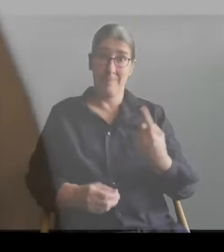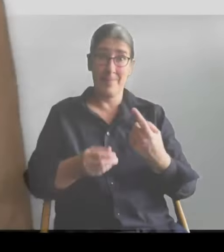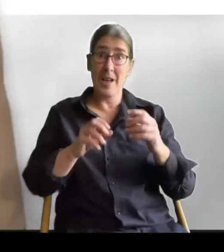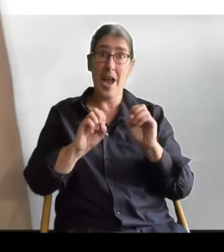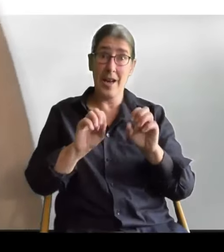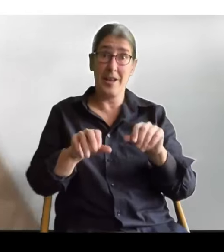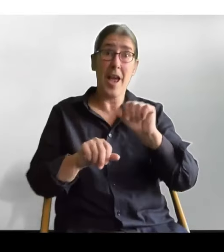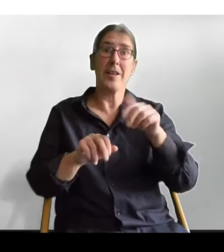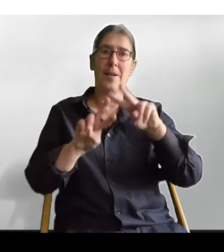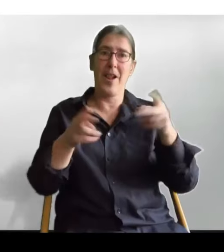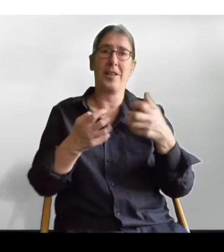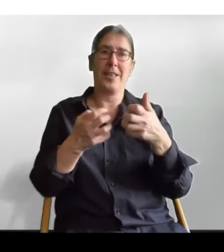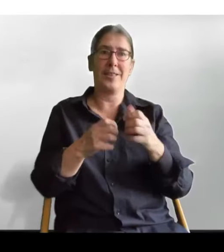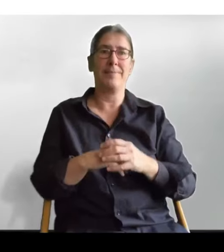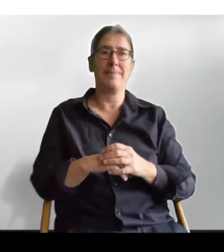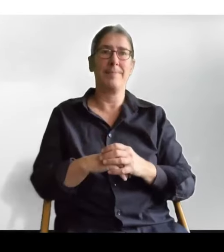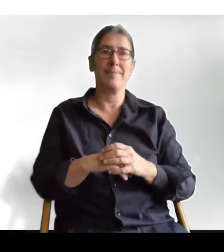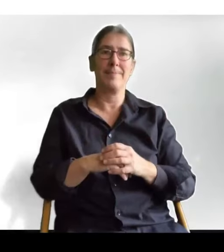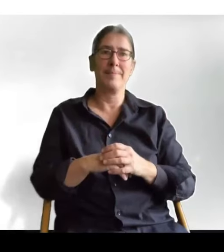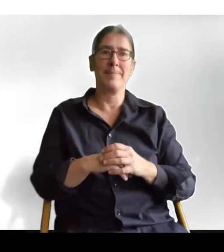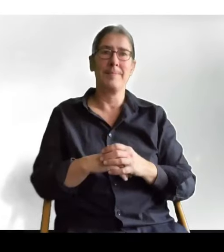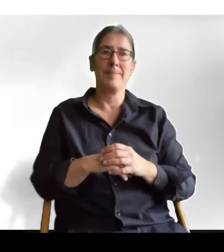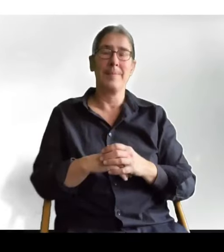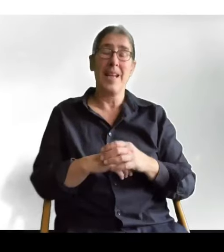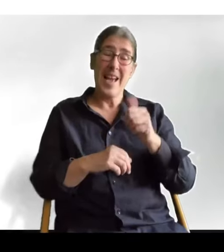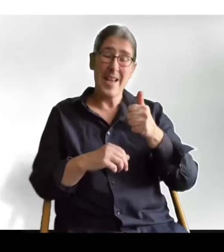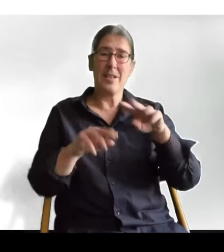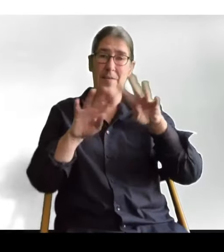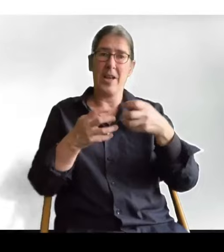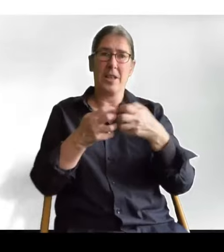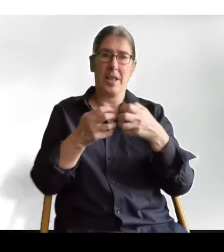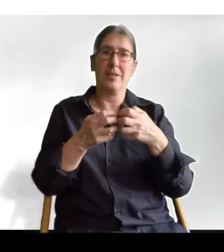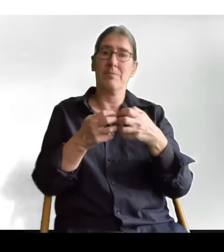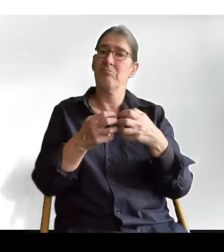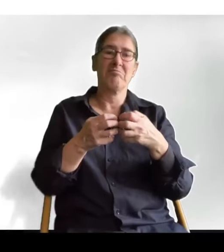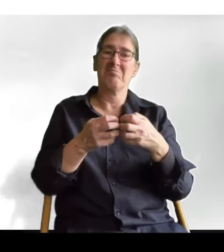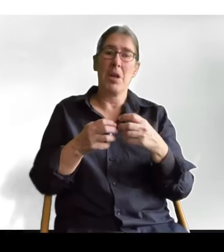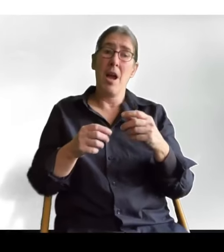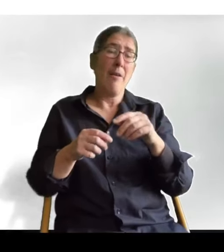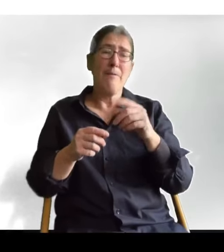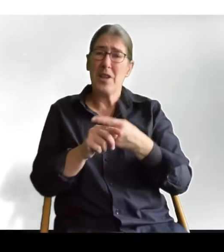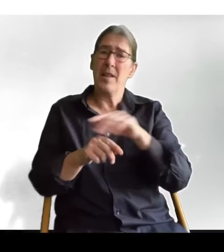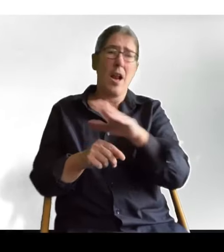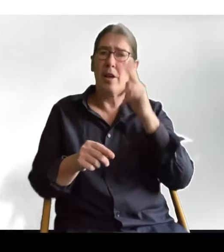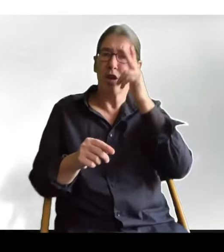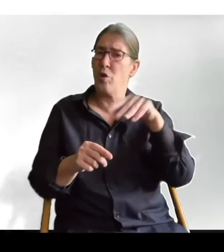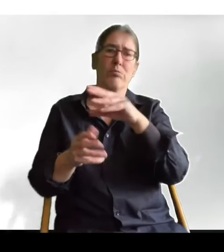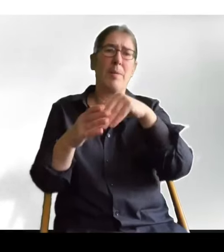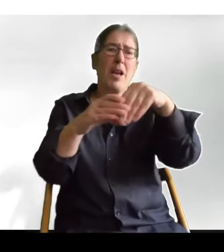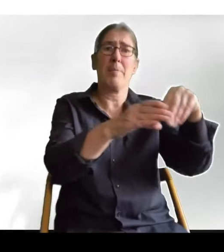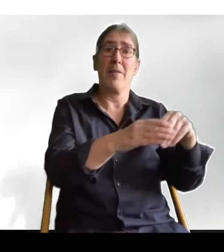wir erklären den ersten weltkrieg der erste weltkrieg verschont kaum eine nation